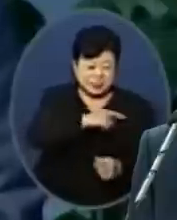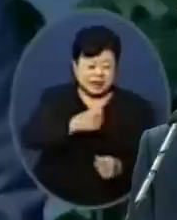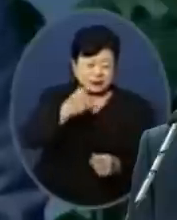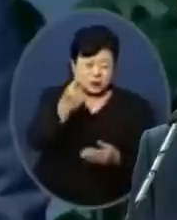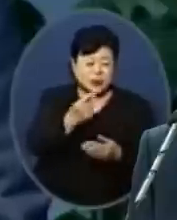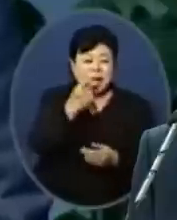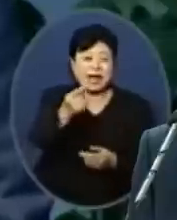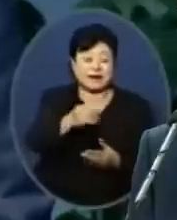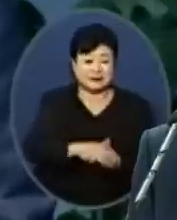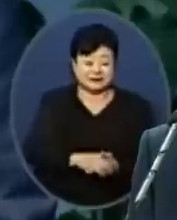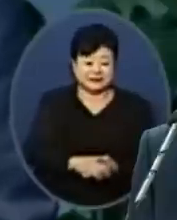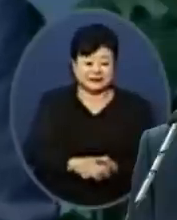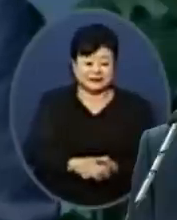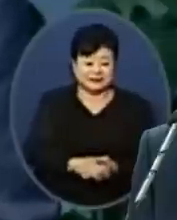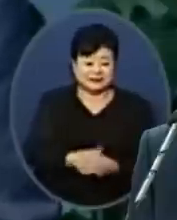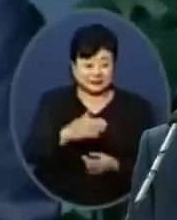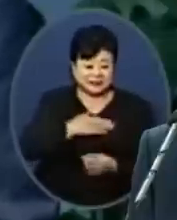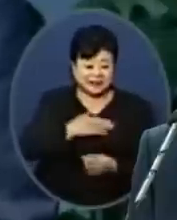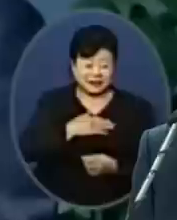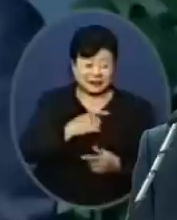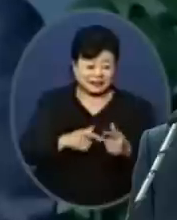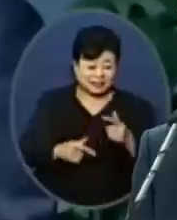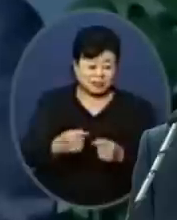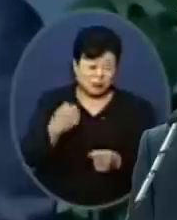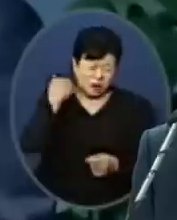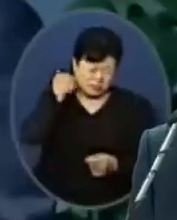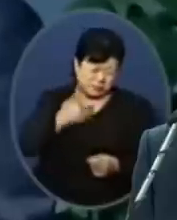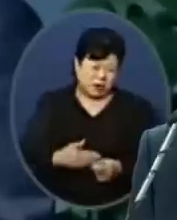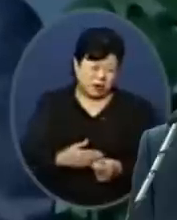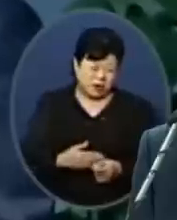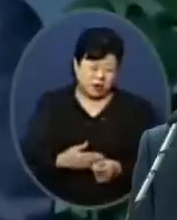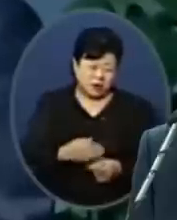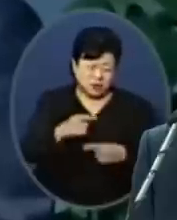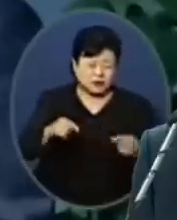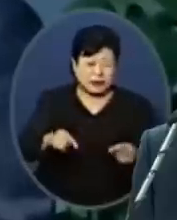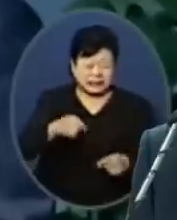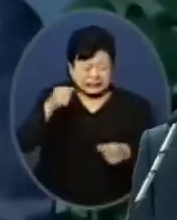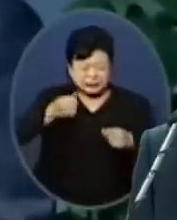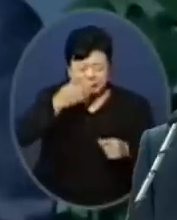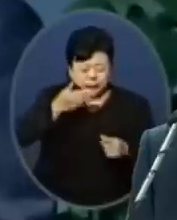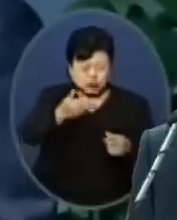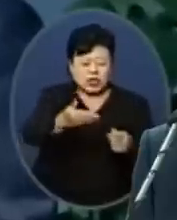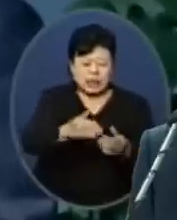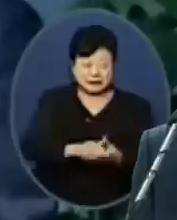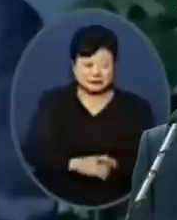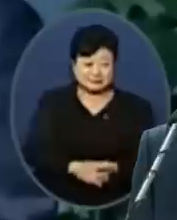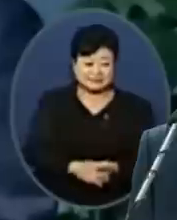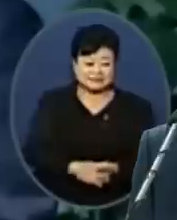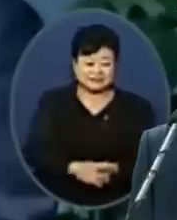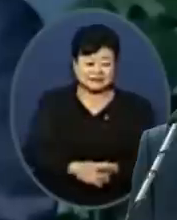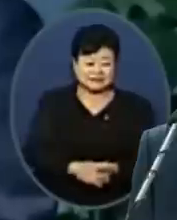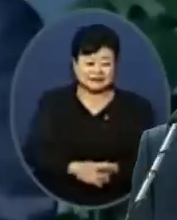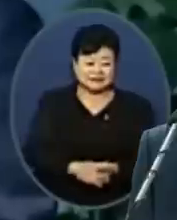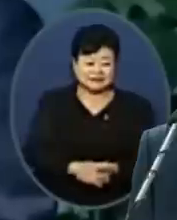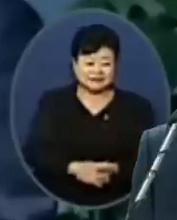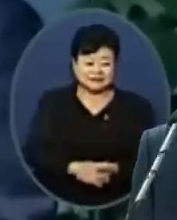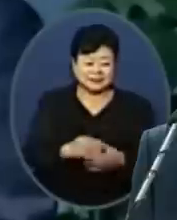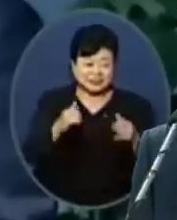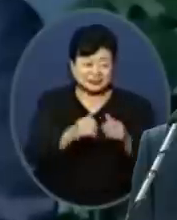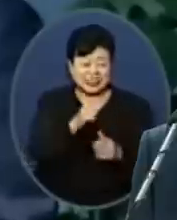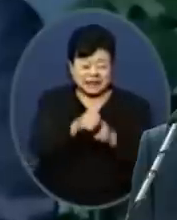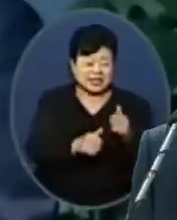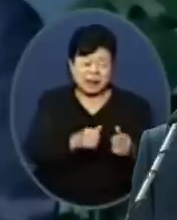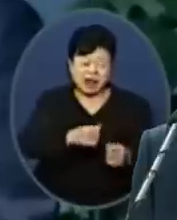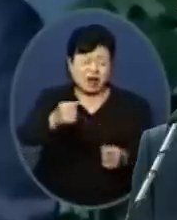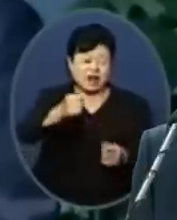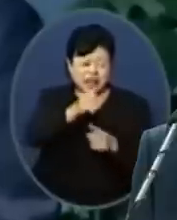나오느라 내가 오히려 너의 목을 베어서 공중의 새와 땅의 짐승의 밥으로 주겠다. 전쟁은